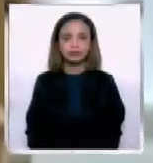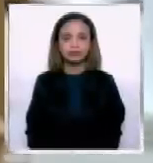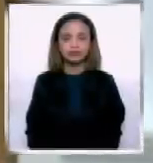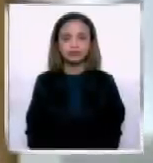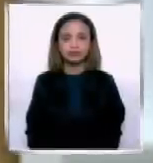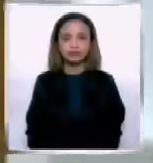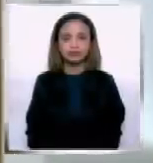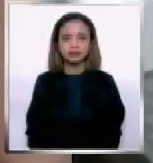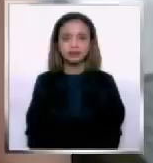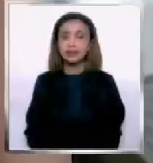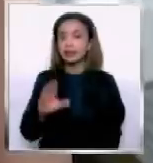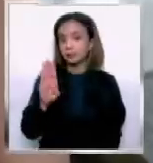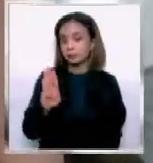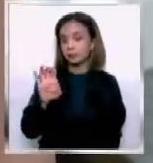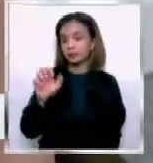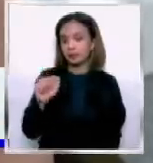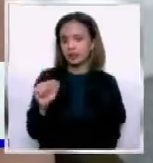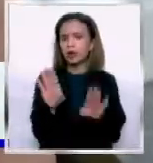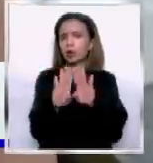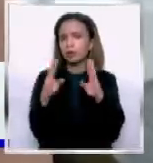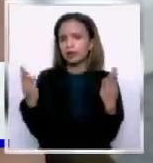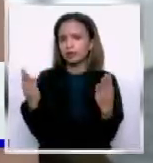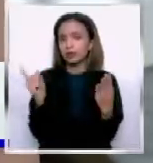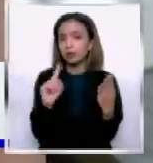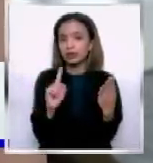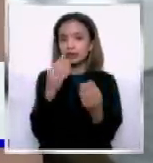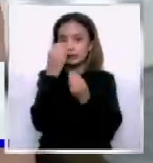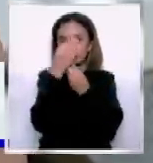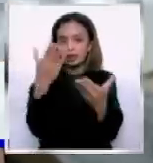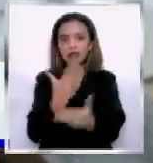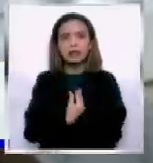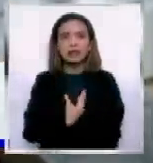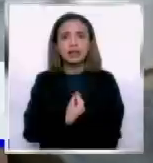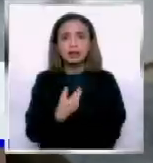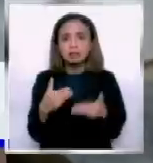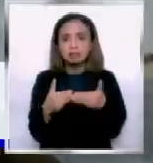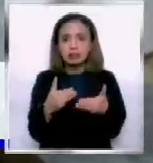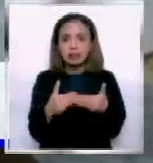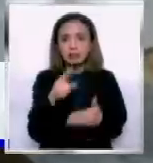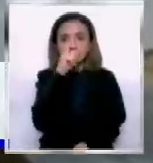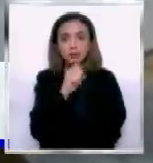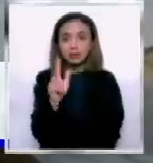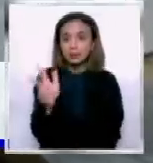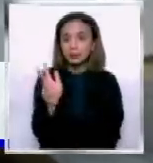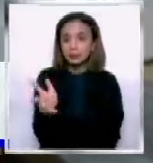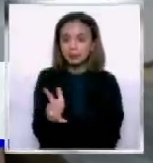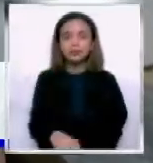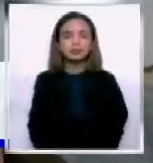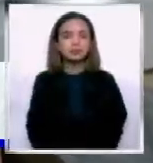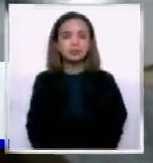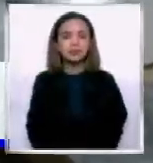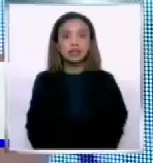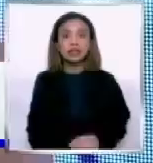Open si Bea Alonzo sa pagsasabing natakot siya noong malapit na siyang mag 30 years old at nang sumampa na nga